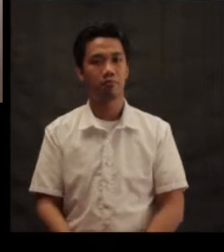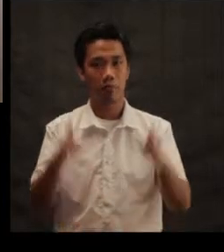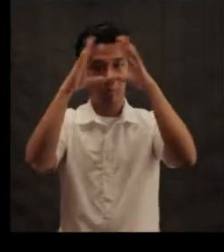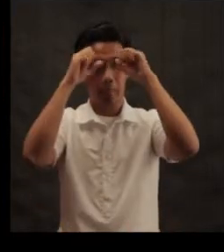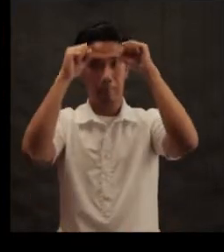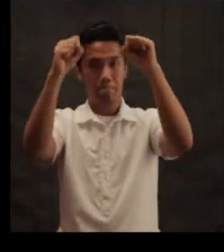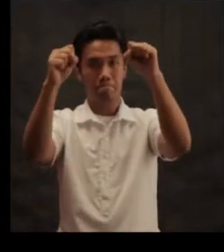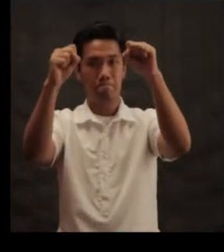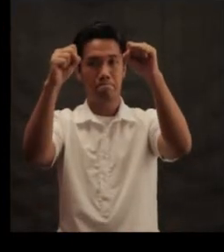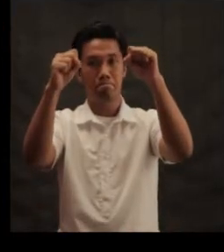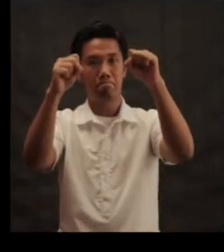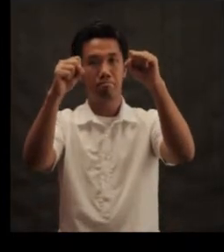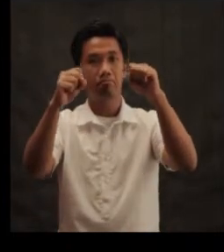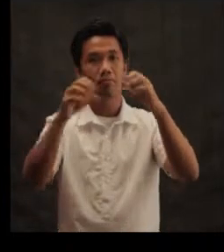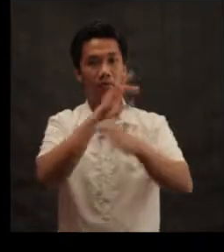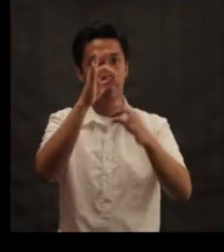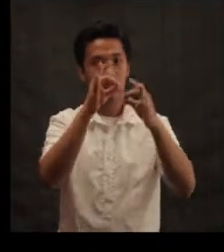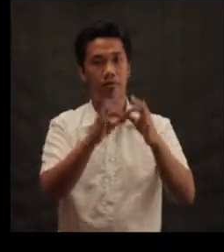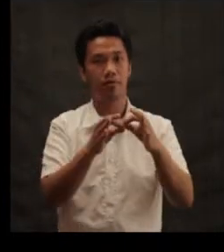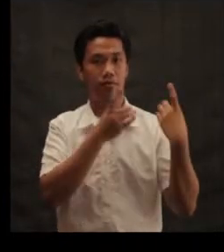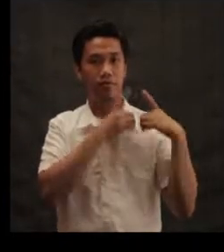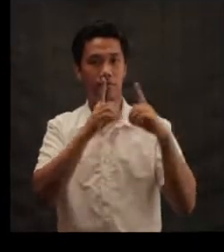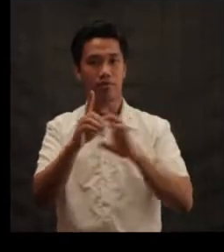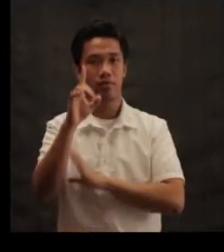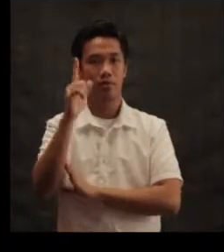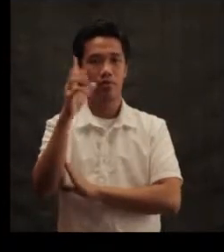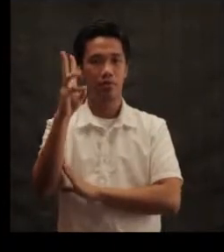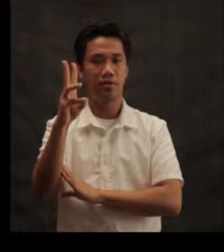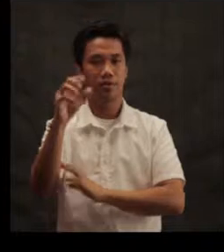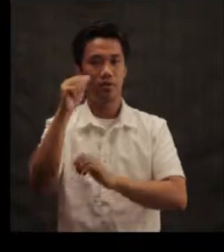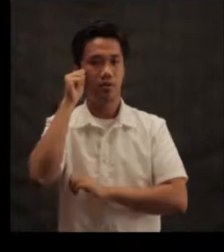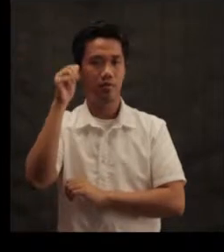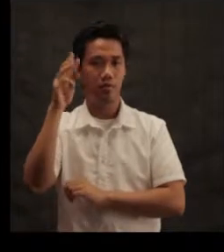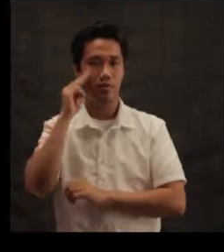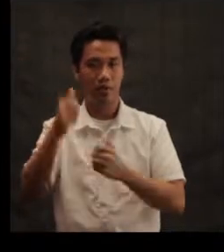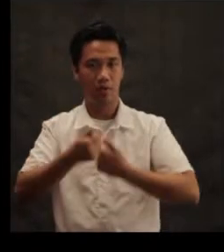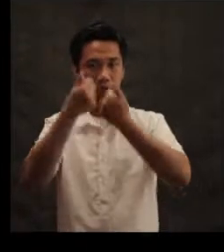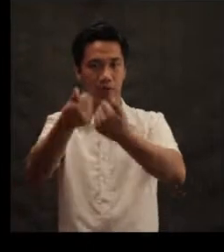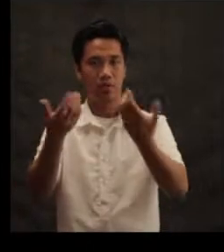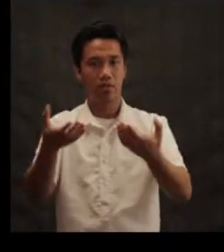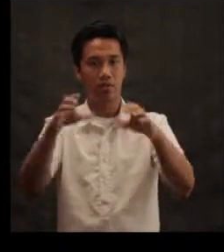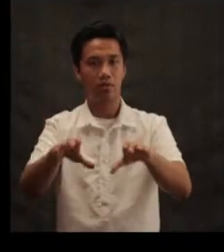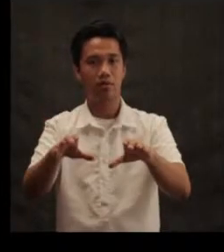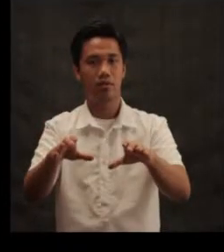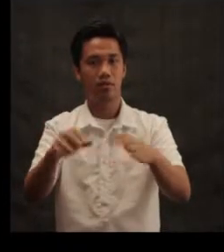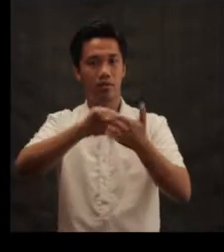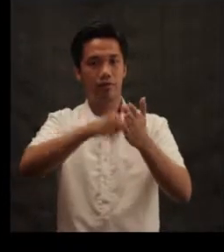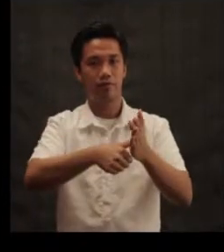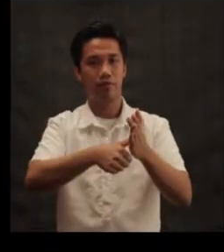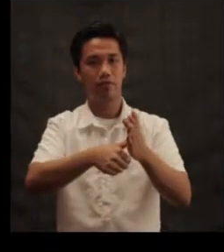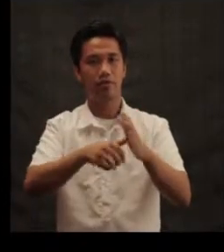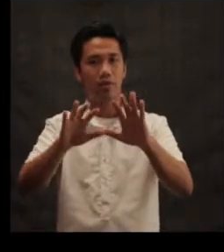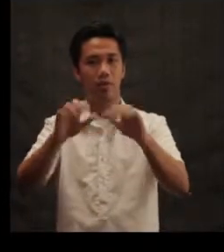media. Si Pangulong Noynoy Aquino mismo sa pagdiriwang ng ika-26 na anibersaryo ng Apolinario Mabini Awards